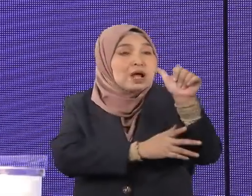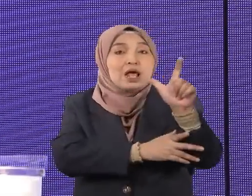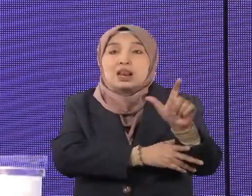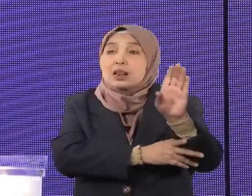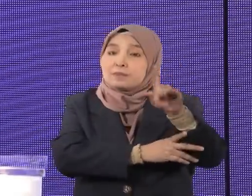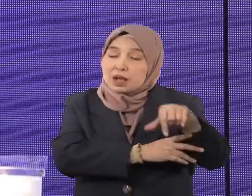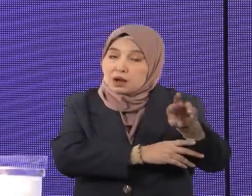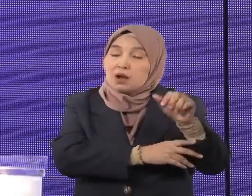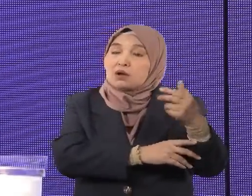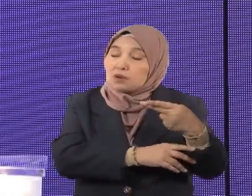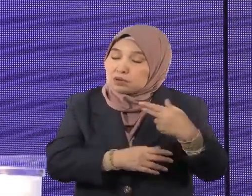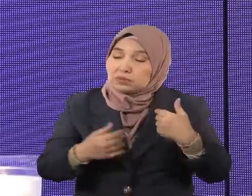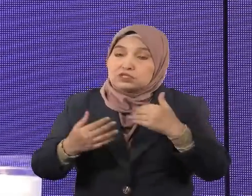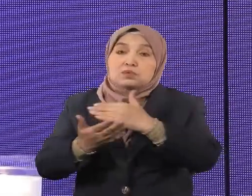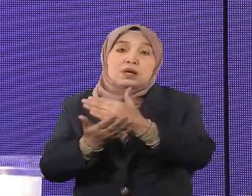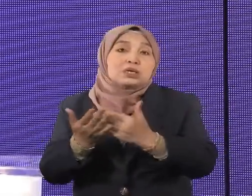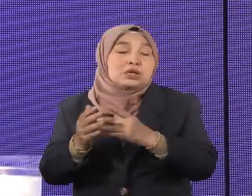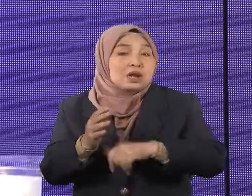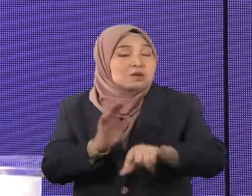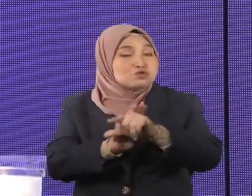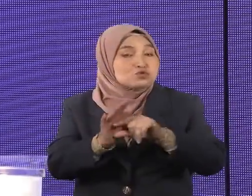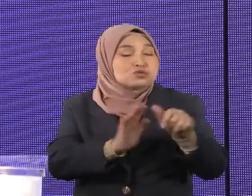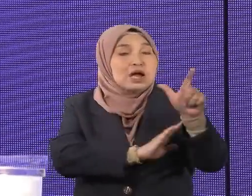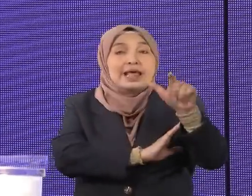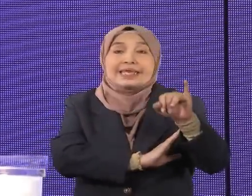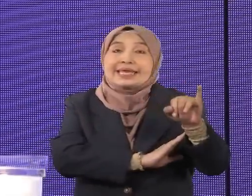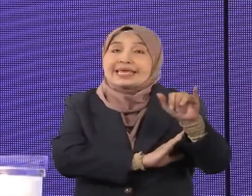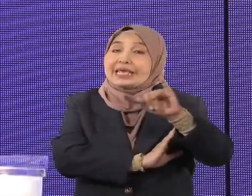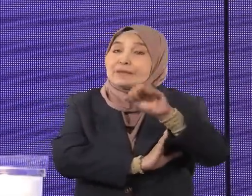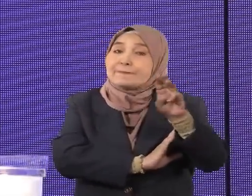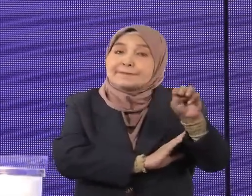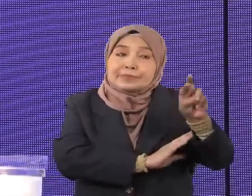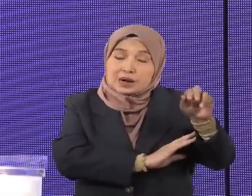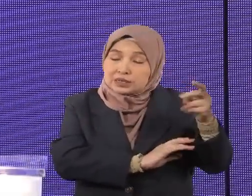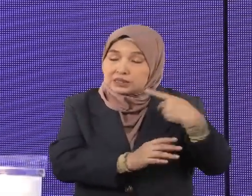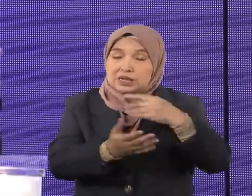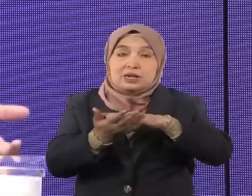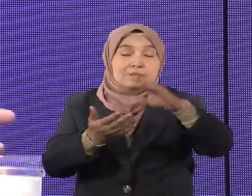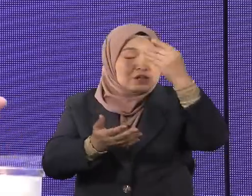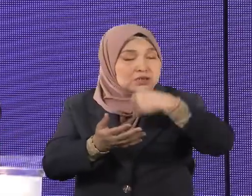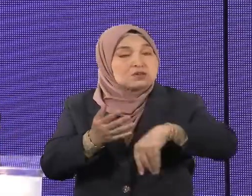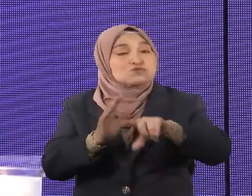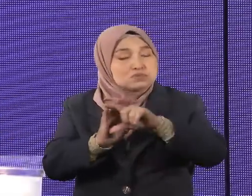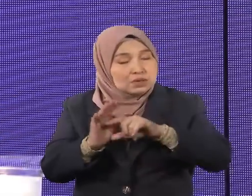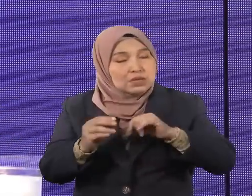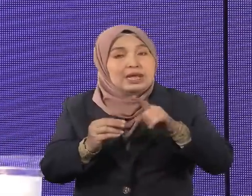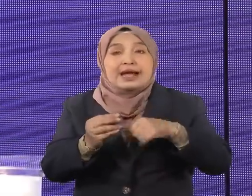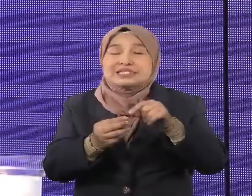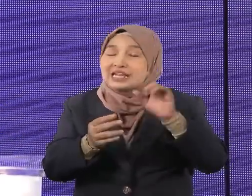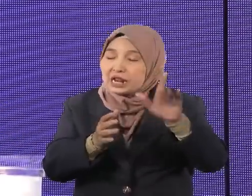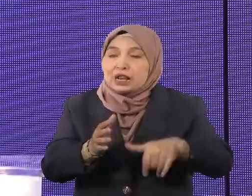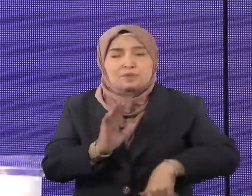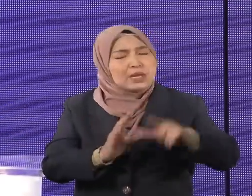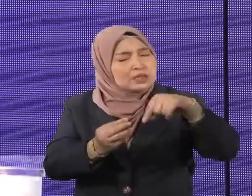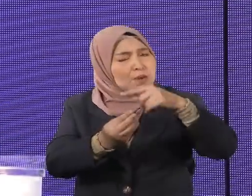pasal haji ini sebahagiannya. Dalam surah Ali Imran ini kita akan belajar tentang surah Al-Kahfi ini lebih lagi, lagi tentang